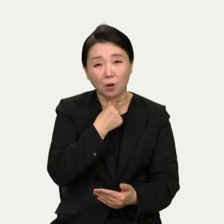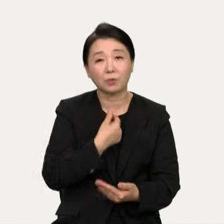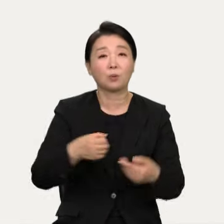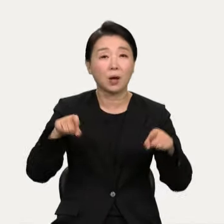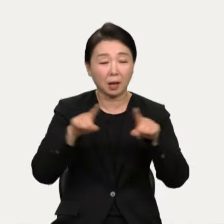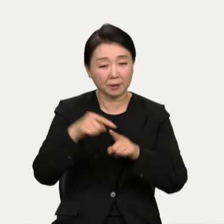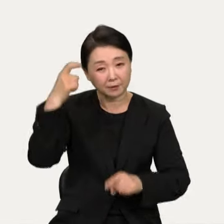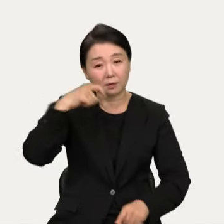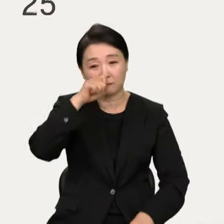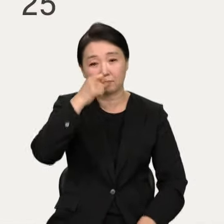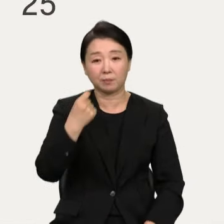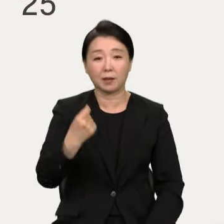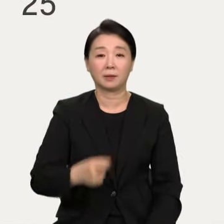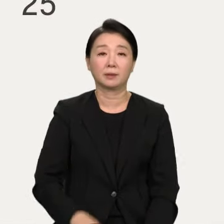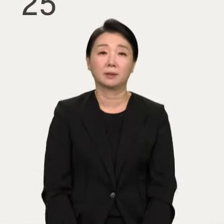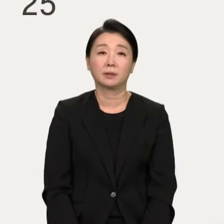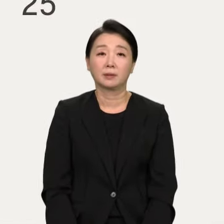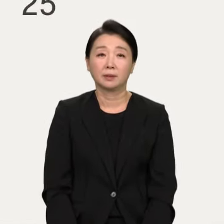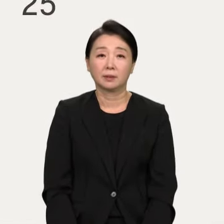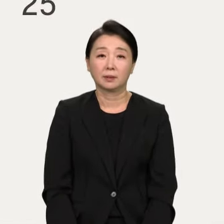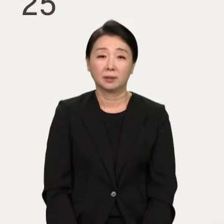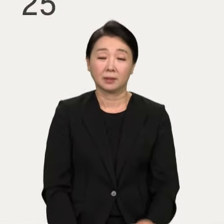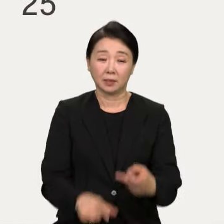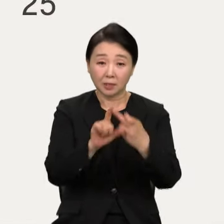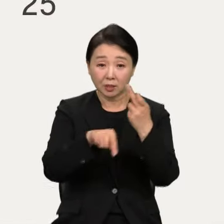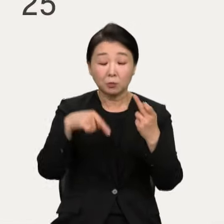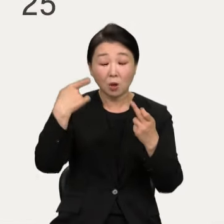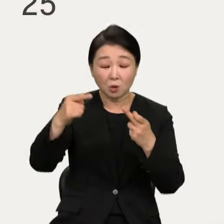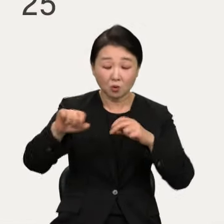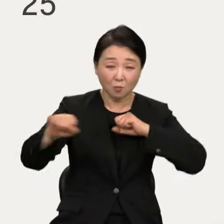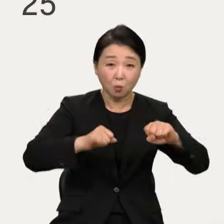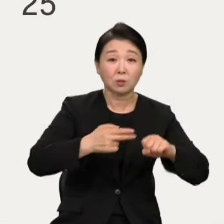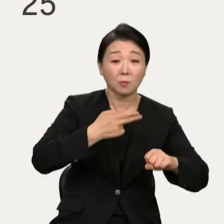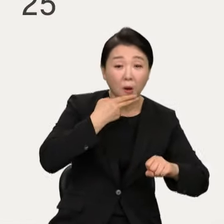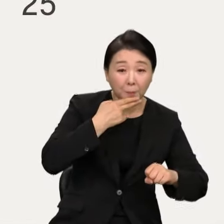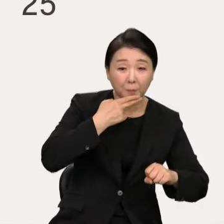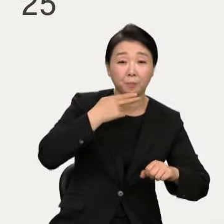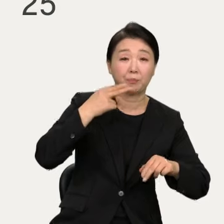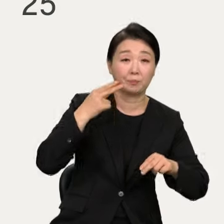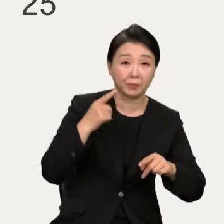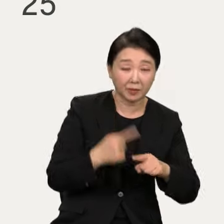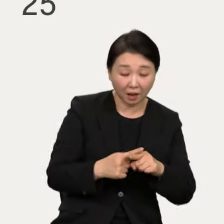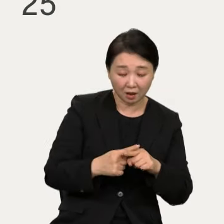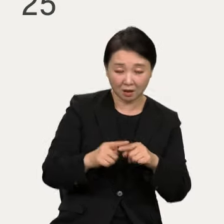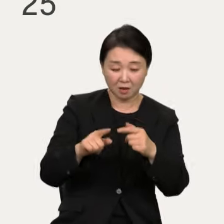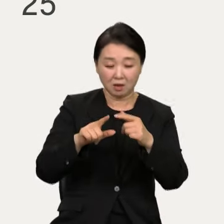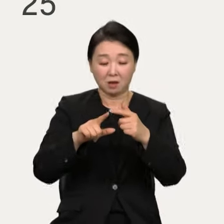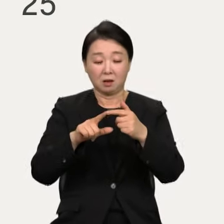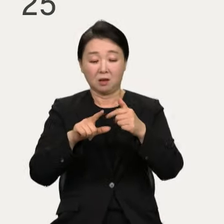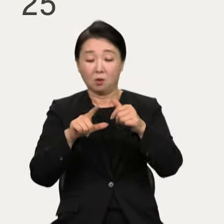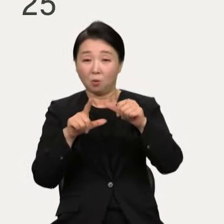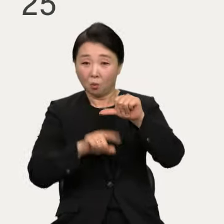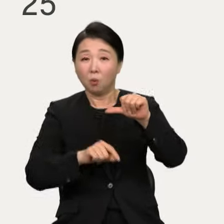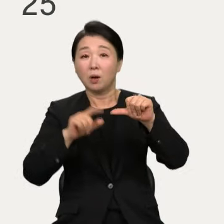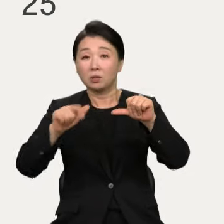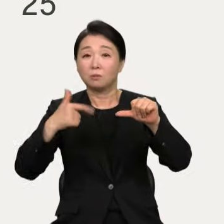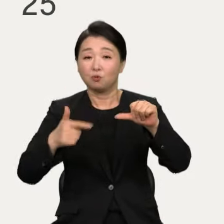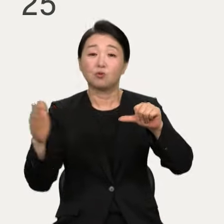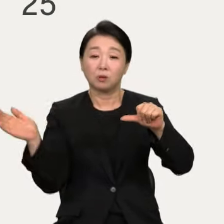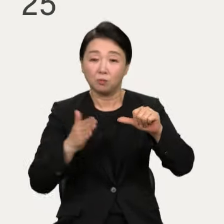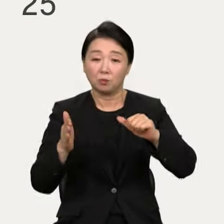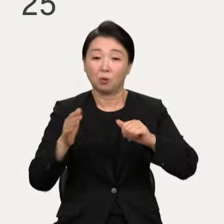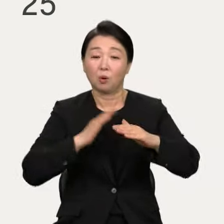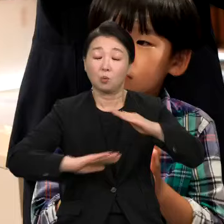좋겠다고 전했습니다 지난해 12월 이후 모습을 드러내지 않다가 지난 16일부터 세간 모두 세 번의 공식